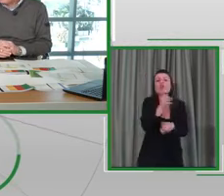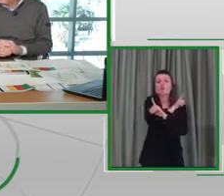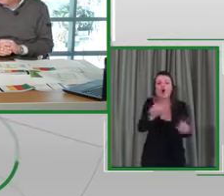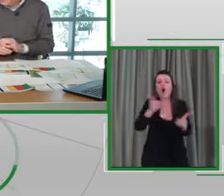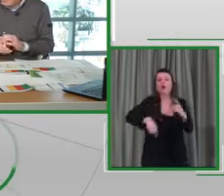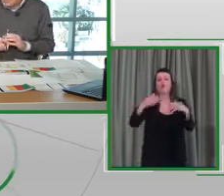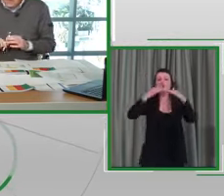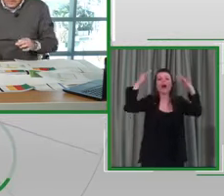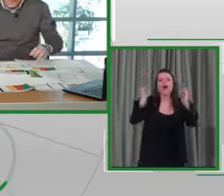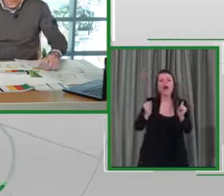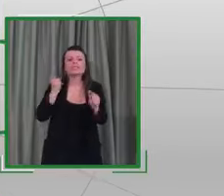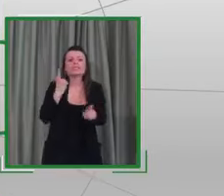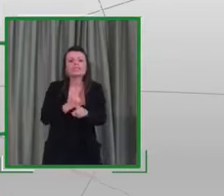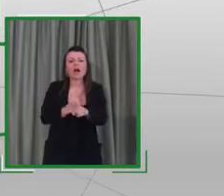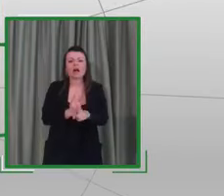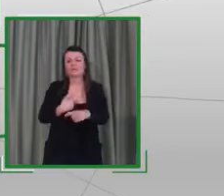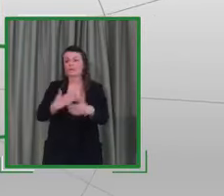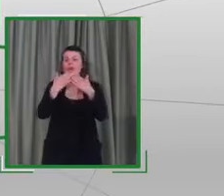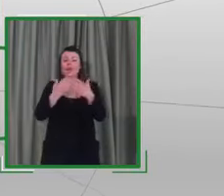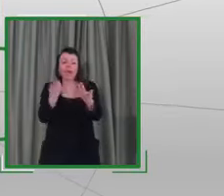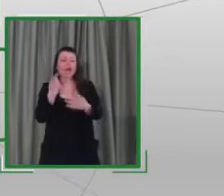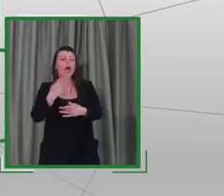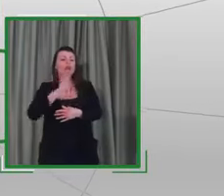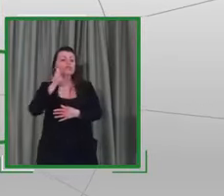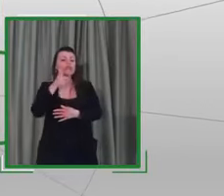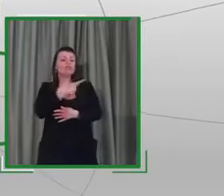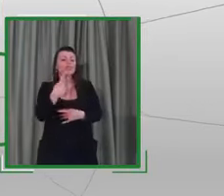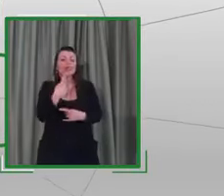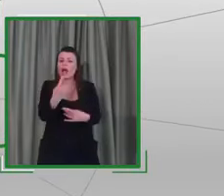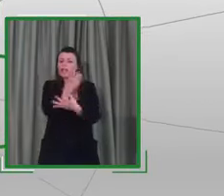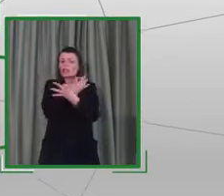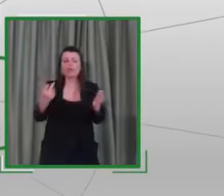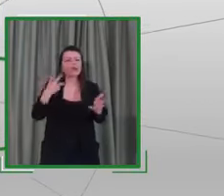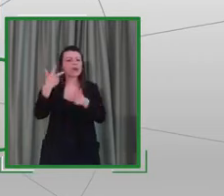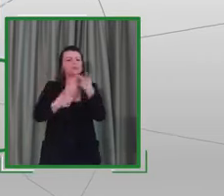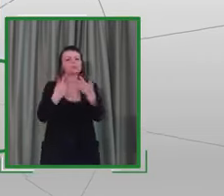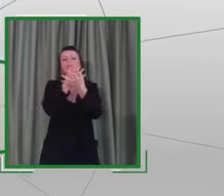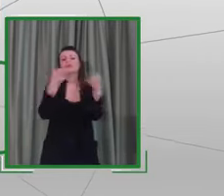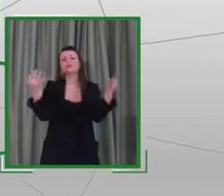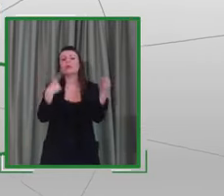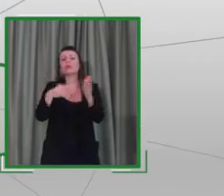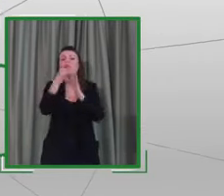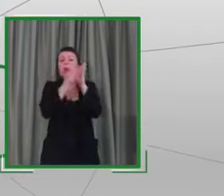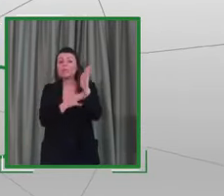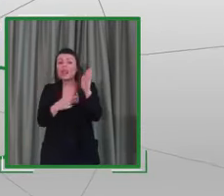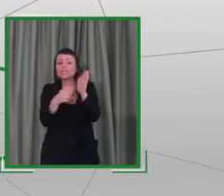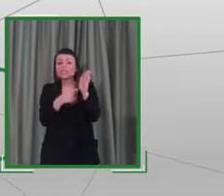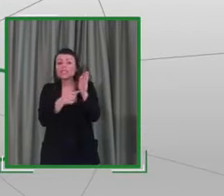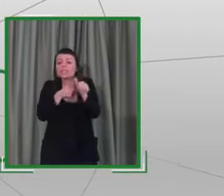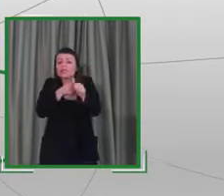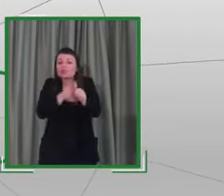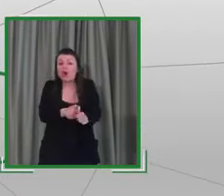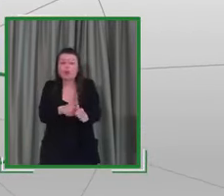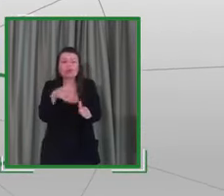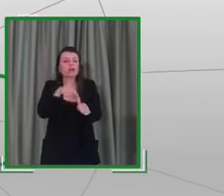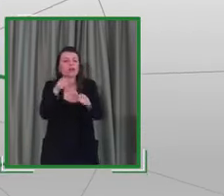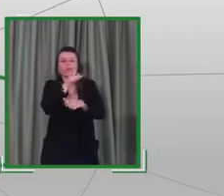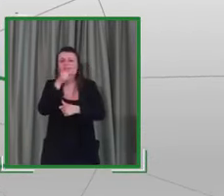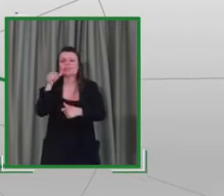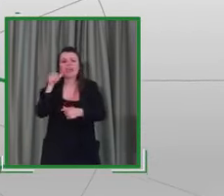grazie giulio esatto è detto molto bene che le prescrizioni sono veramente fondamentali perché dobbiamo